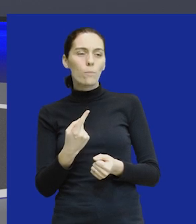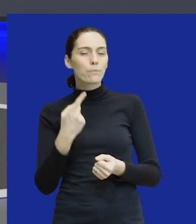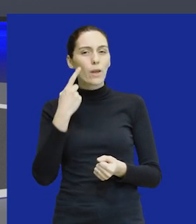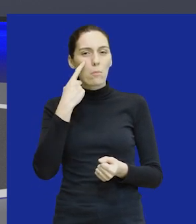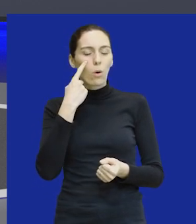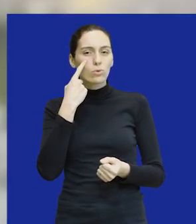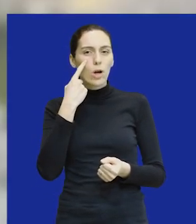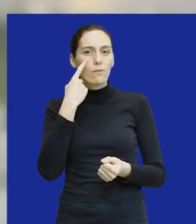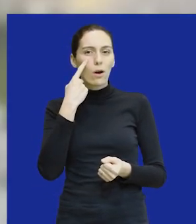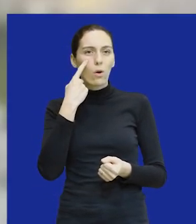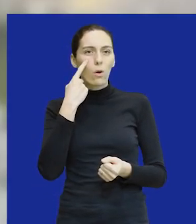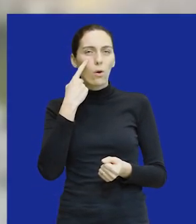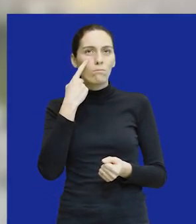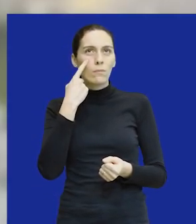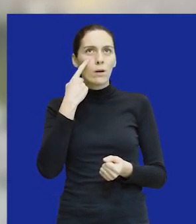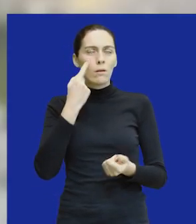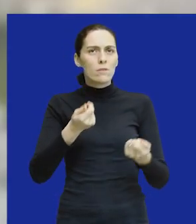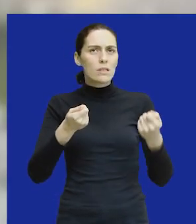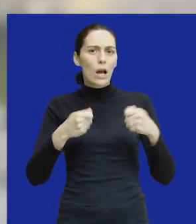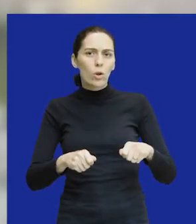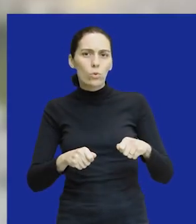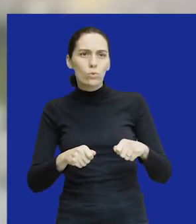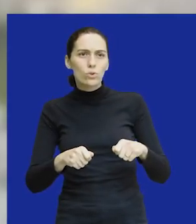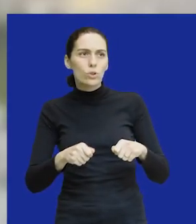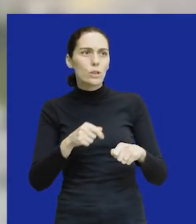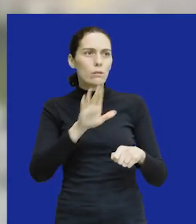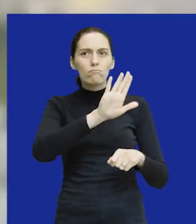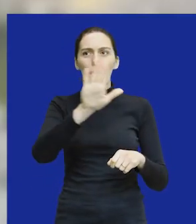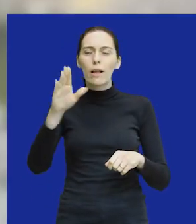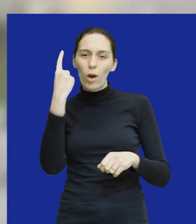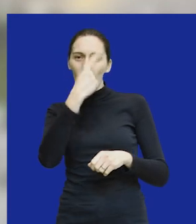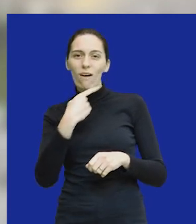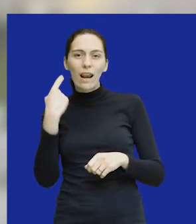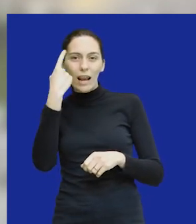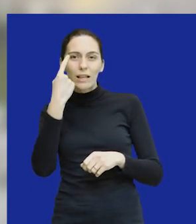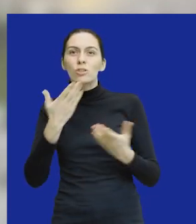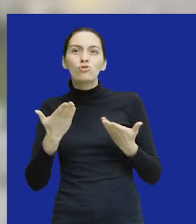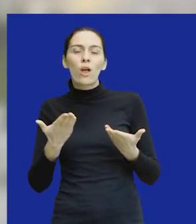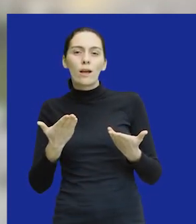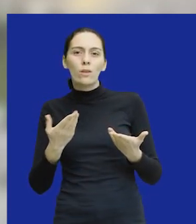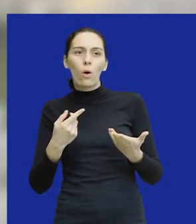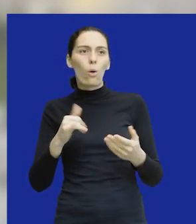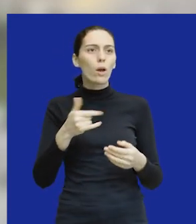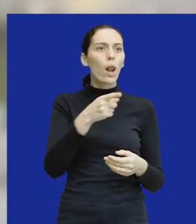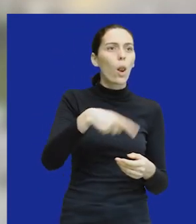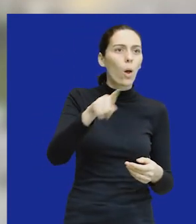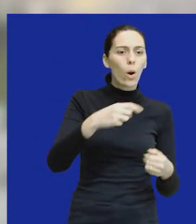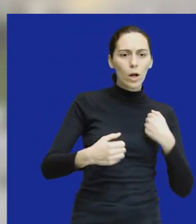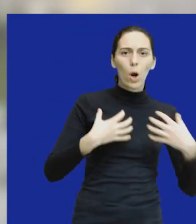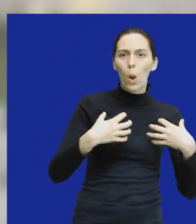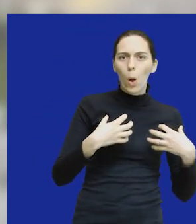pokušao sam odgonetnuti na svakom pojedinom licu šta je to, je li to gluma, je li